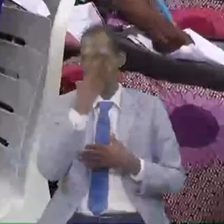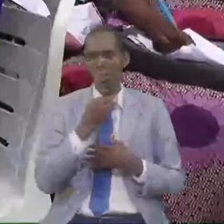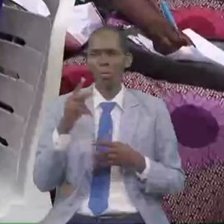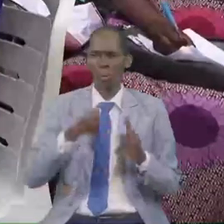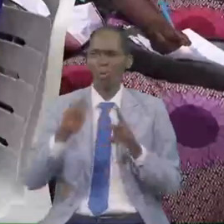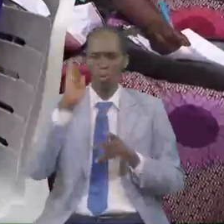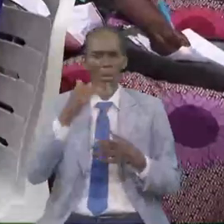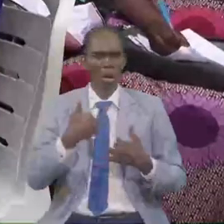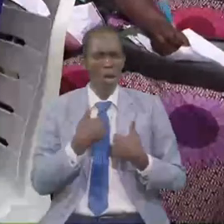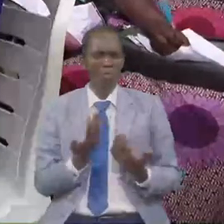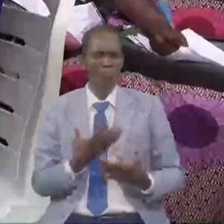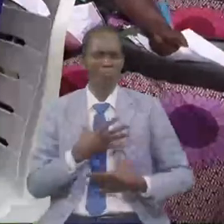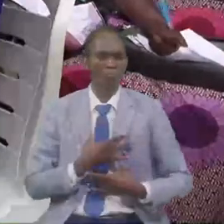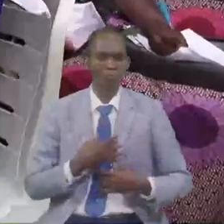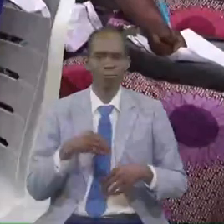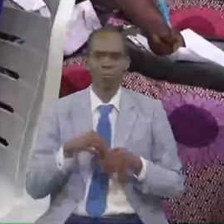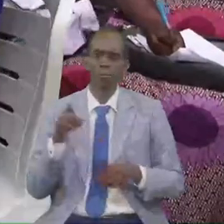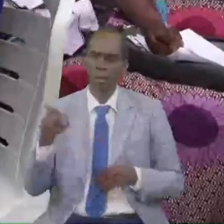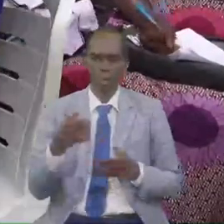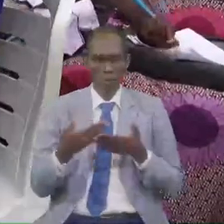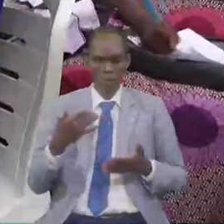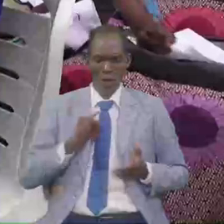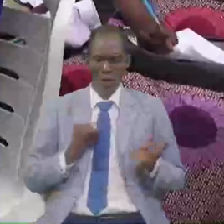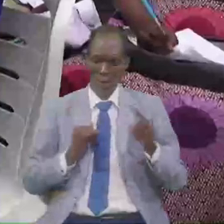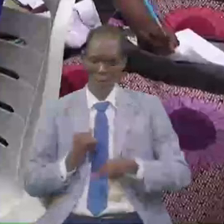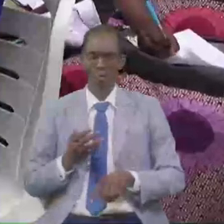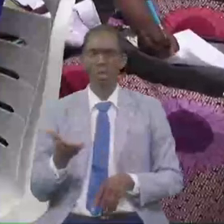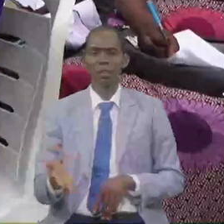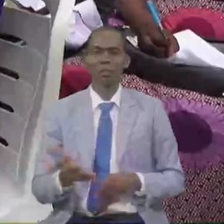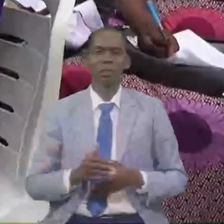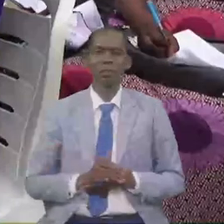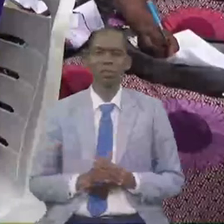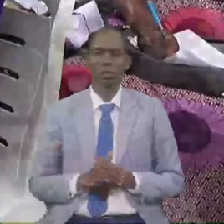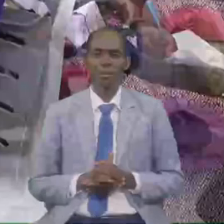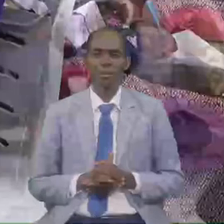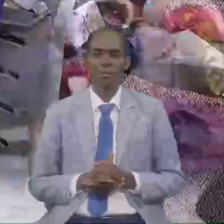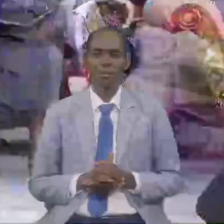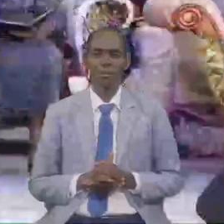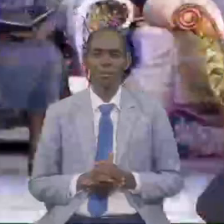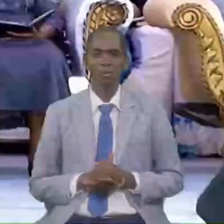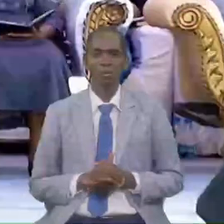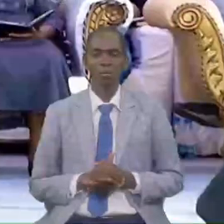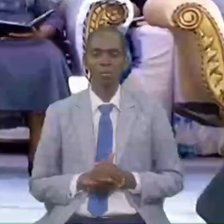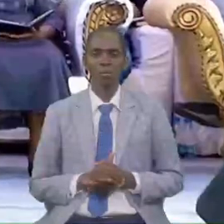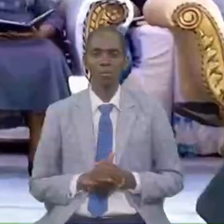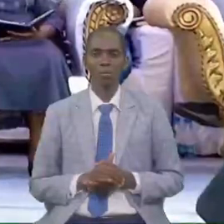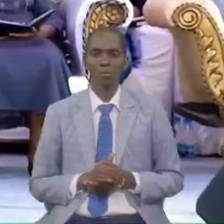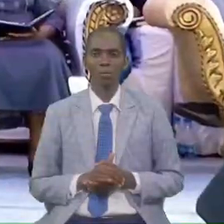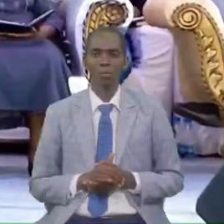Comme elle l'est à l'extérieur, comme elle le paraît, elle devait s'associer à quelqu'un d'autre plus âgé que moi avant que je ne vienne.